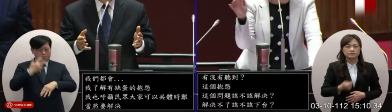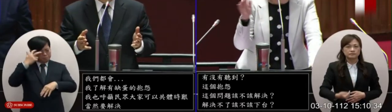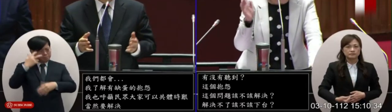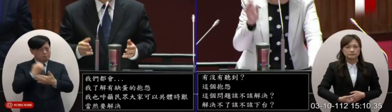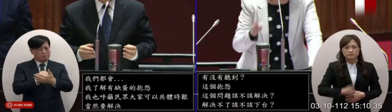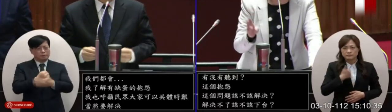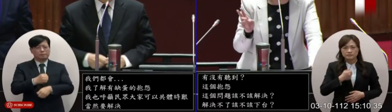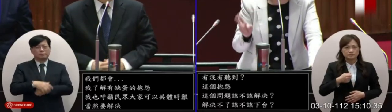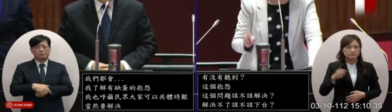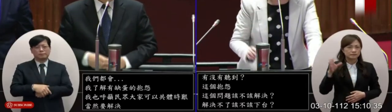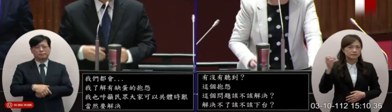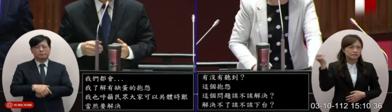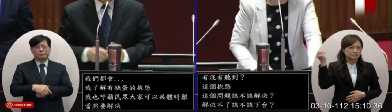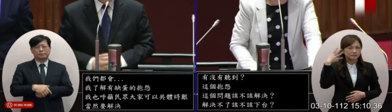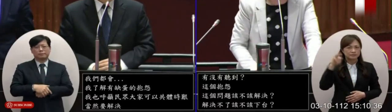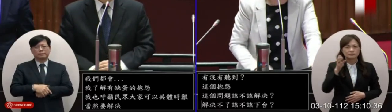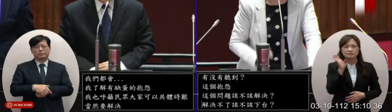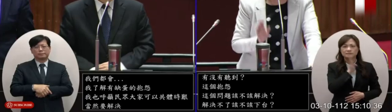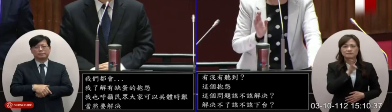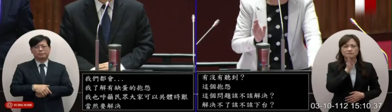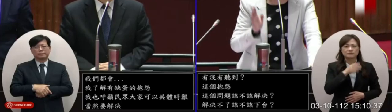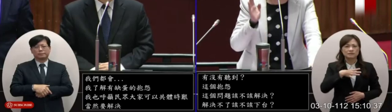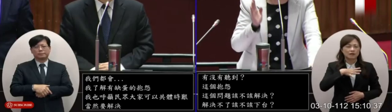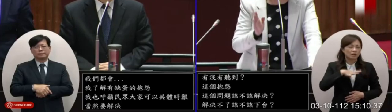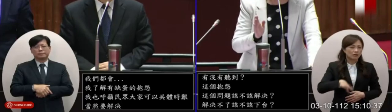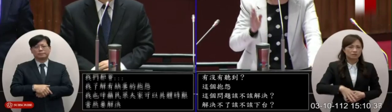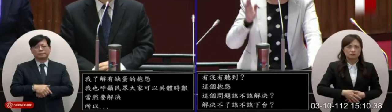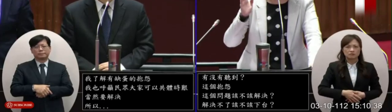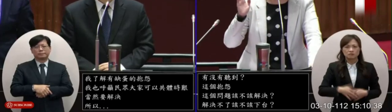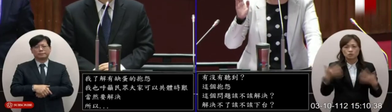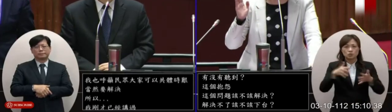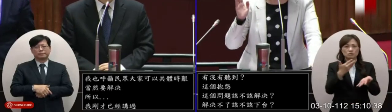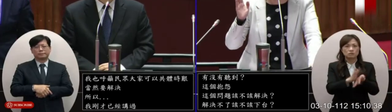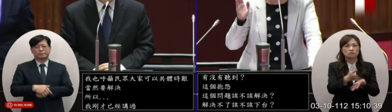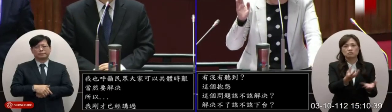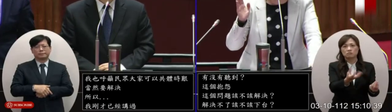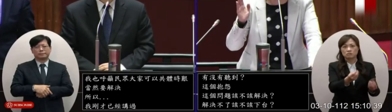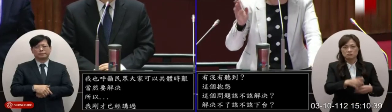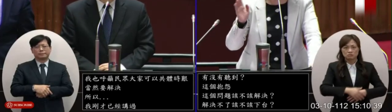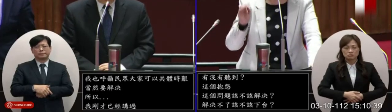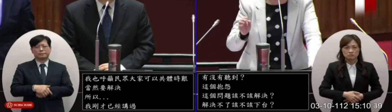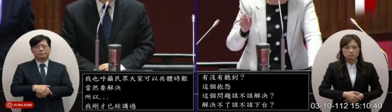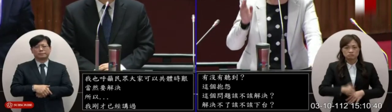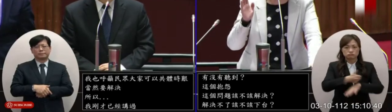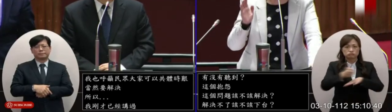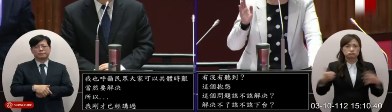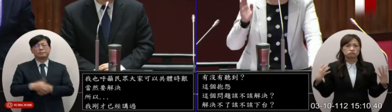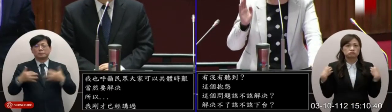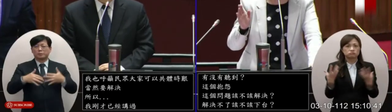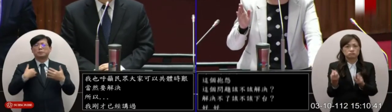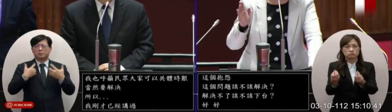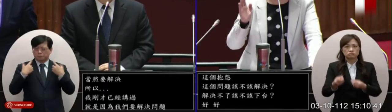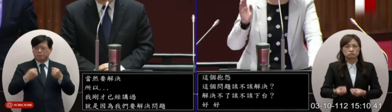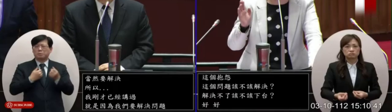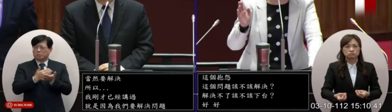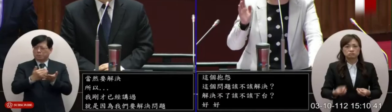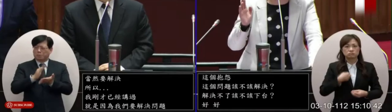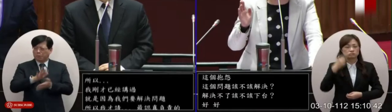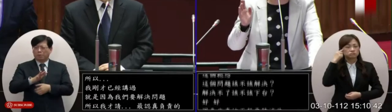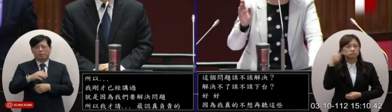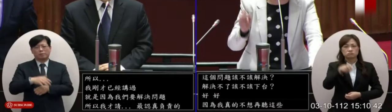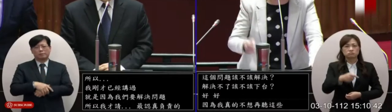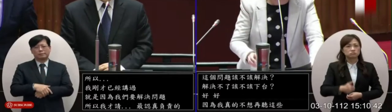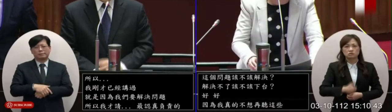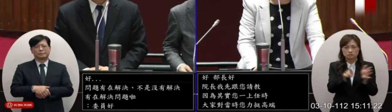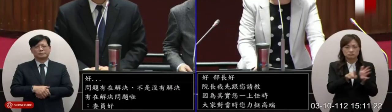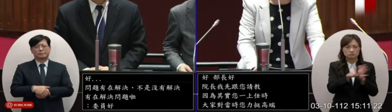些，我称之为废话，没有解决问题，没有 下台椅是负责，对我来讲都不是真的